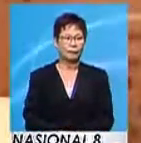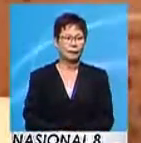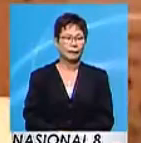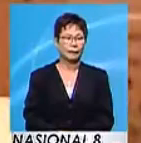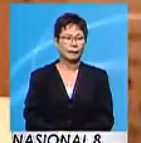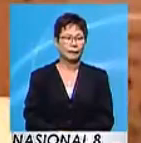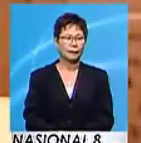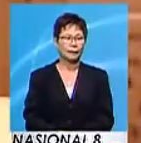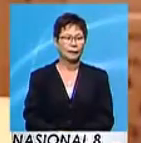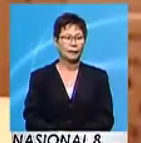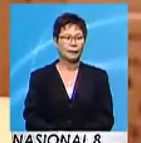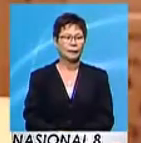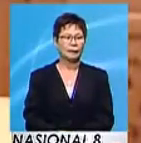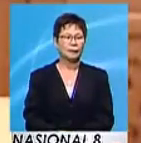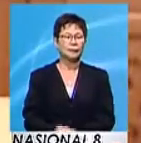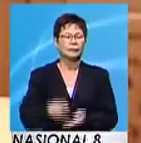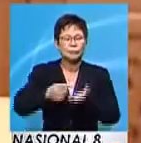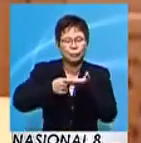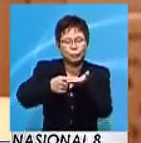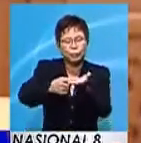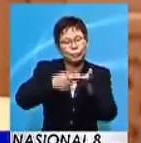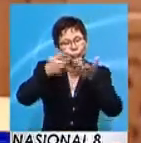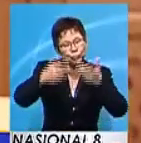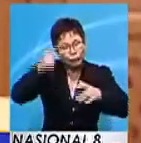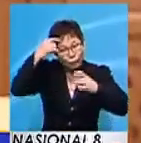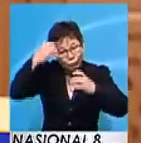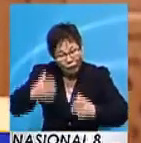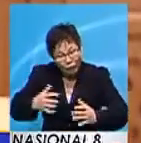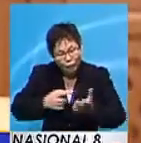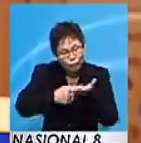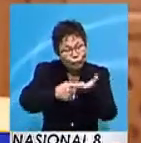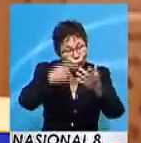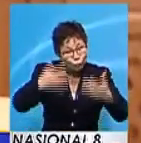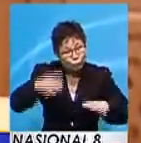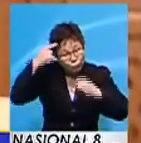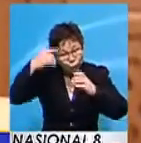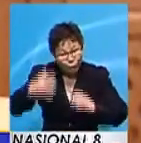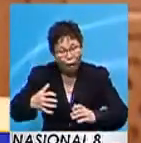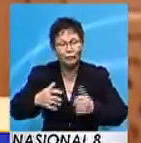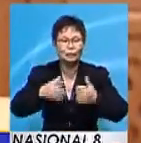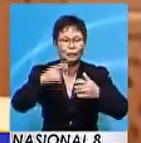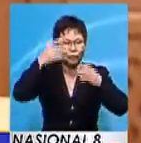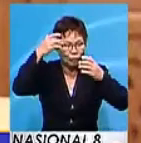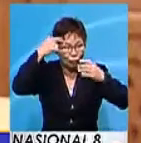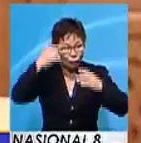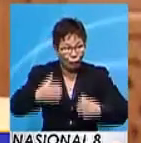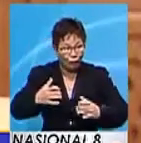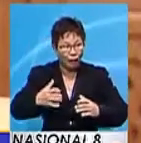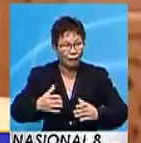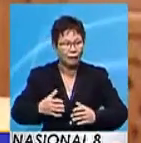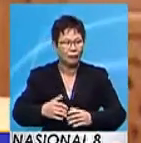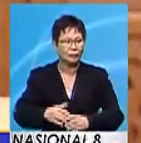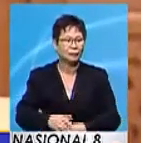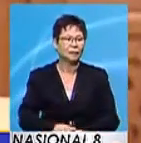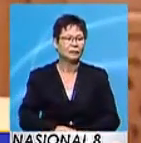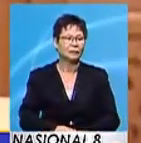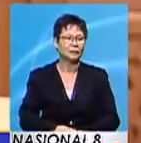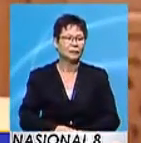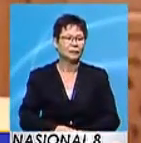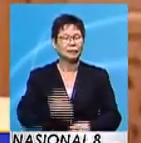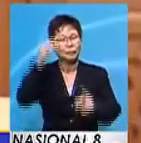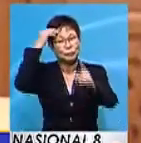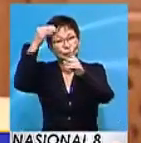Bila perjanjian rundingan telah pun dimuktamadkan, mungkin fungsi kokus tersebut akan